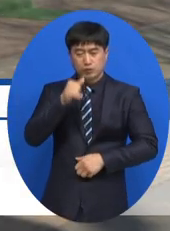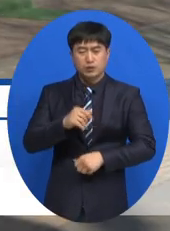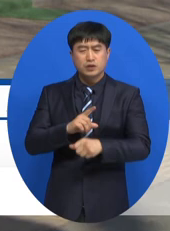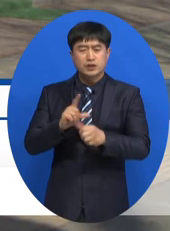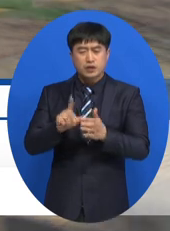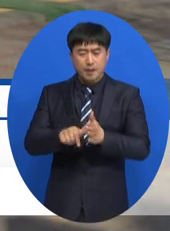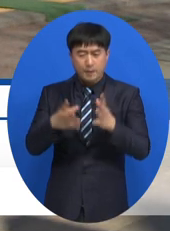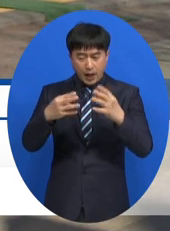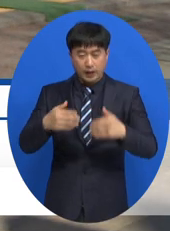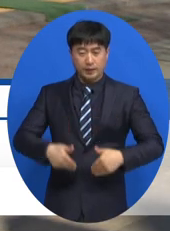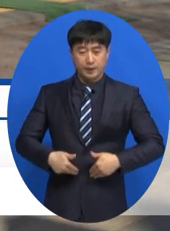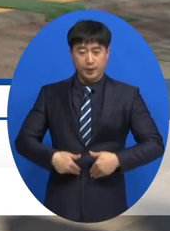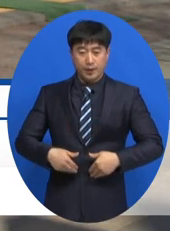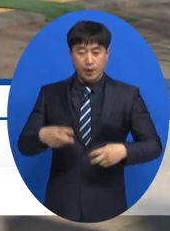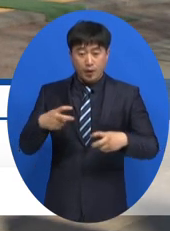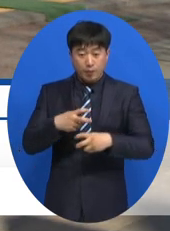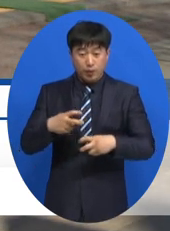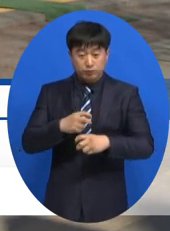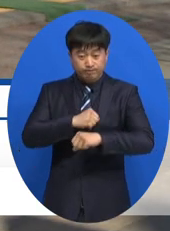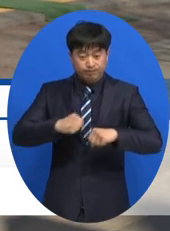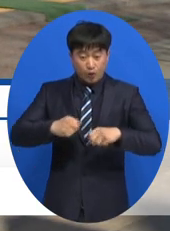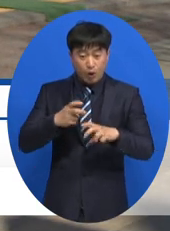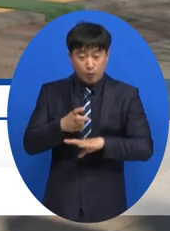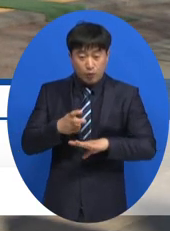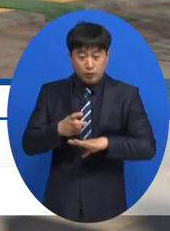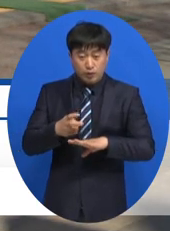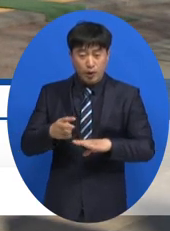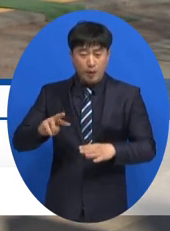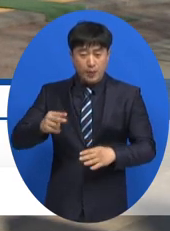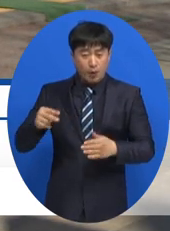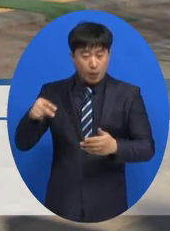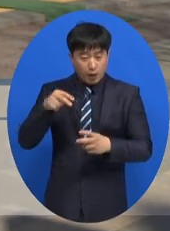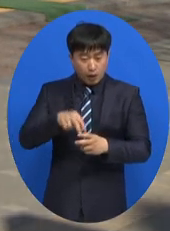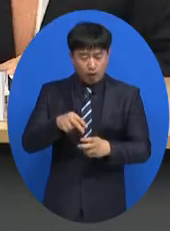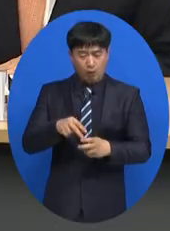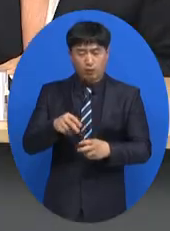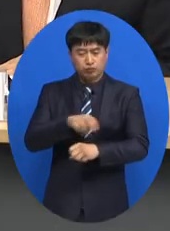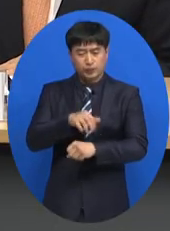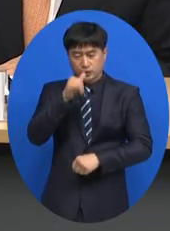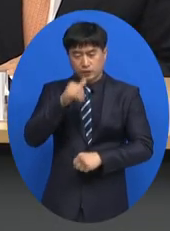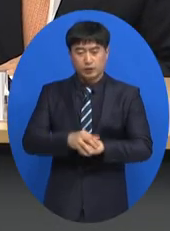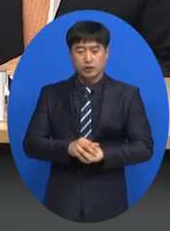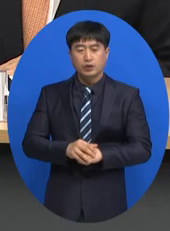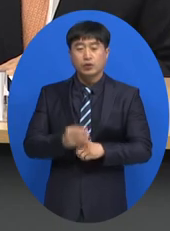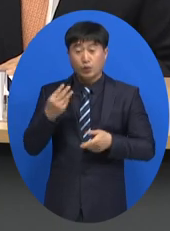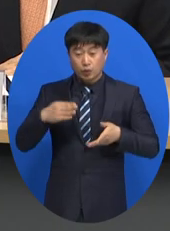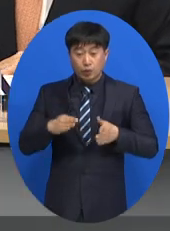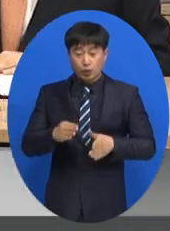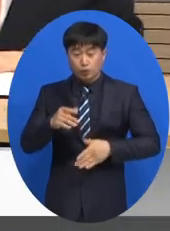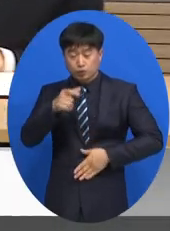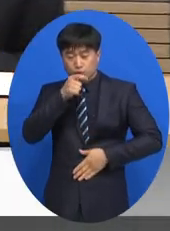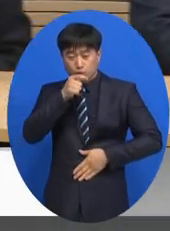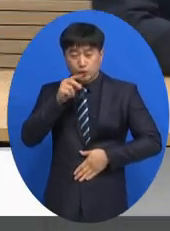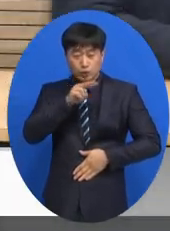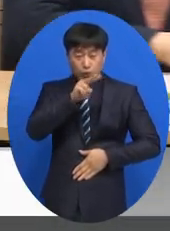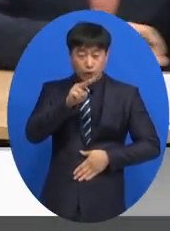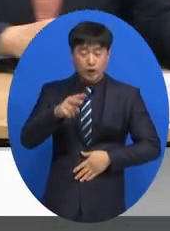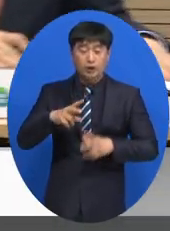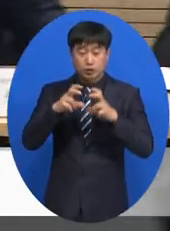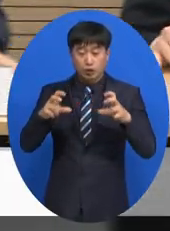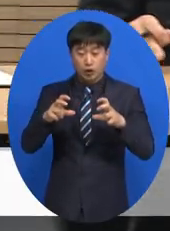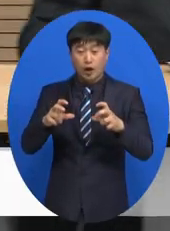많이 걸리고 버스, 광역버스도 갈아타야 되고 그러니까 그런 점이 좀 많이 불편하죠. 이에 경기도와 수원, 용인,